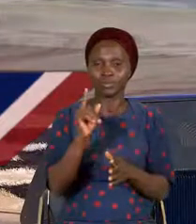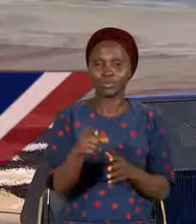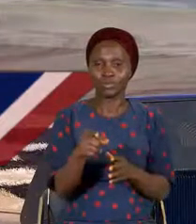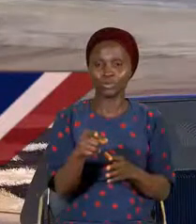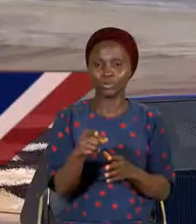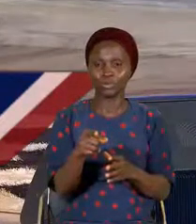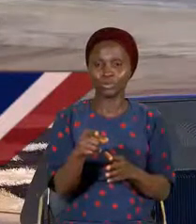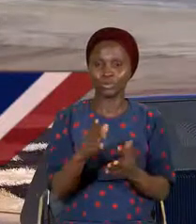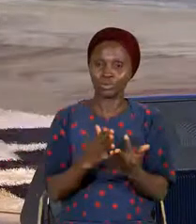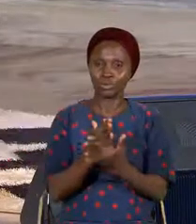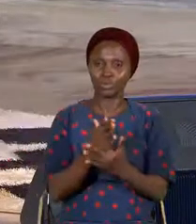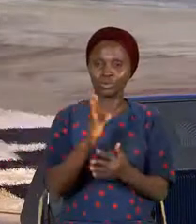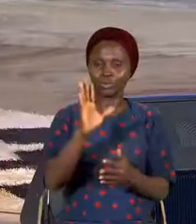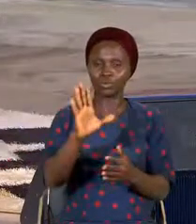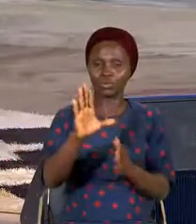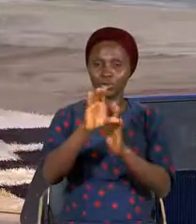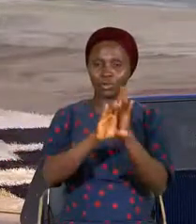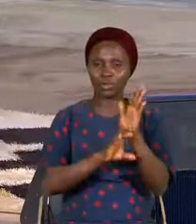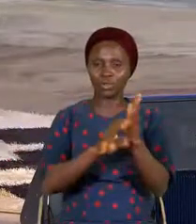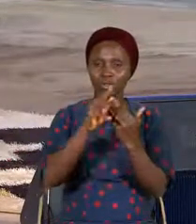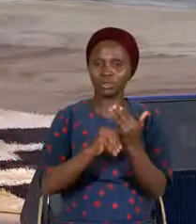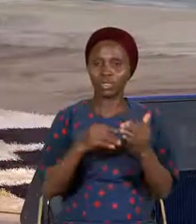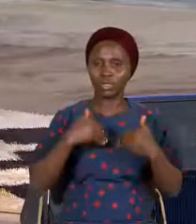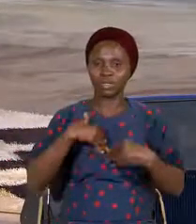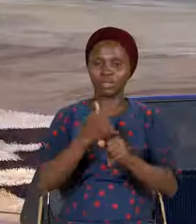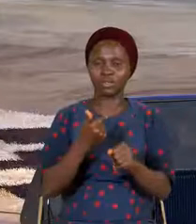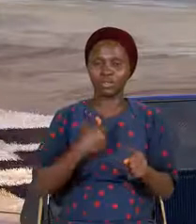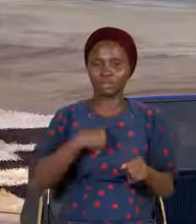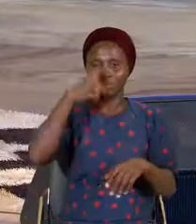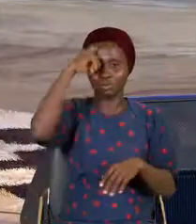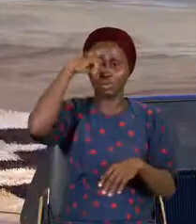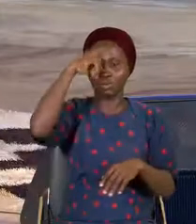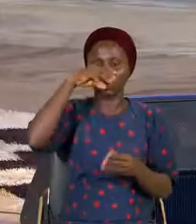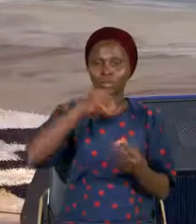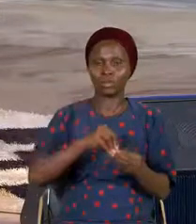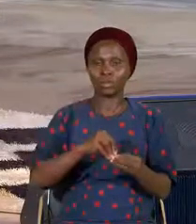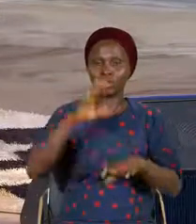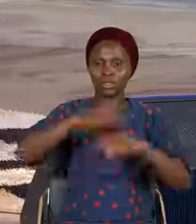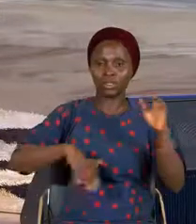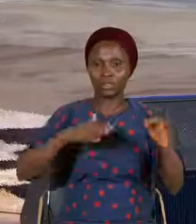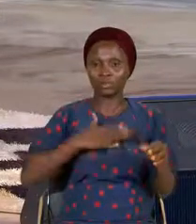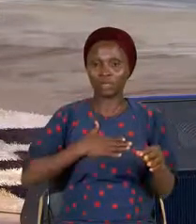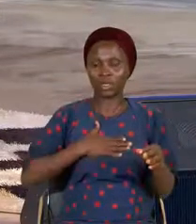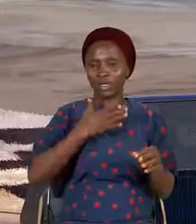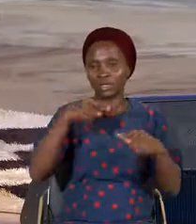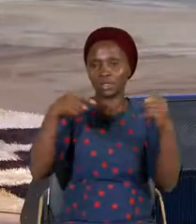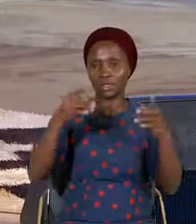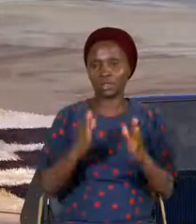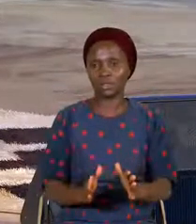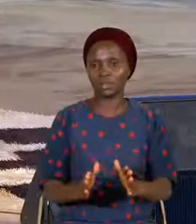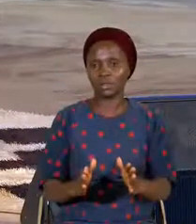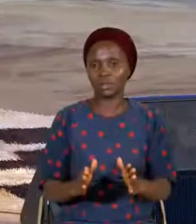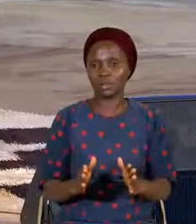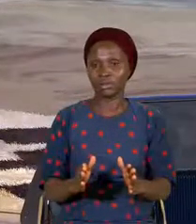Psaume 119, verset 98. Tes commandements me rendent